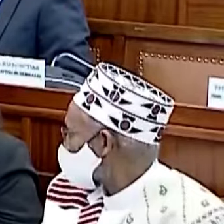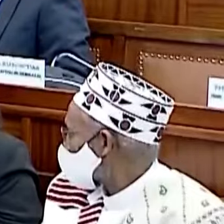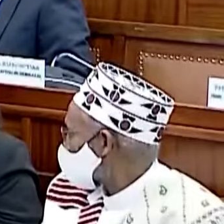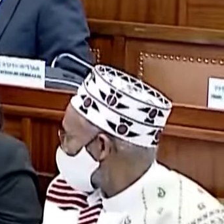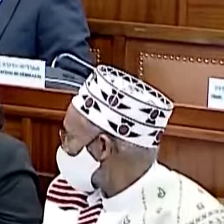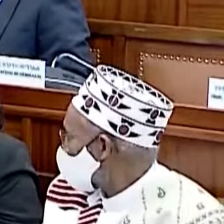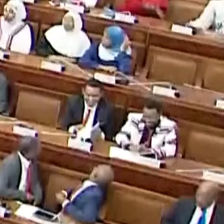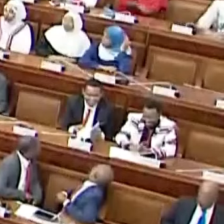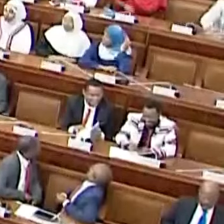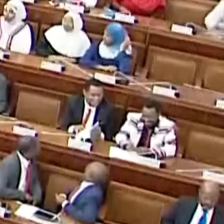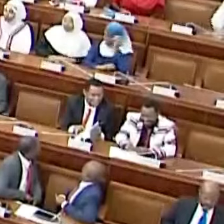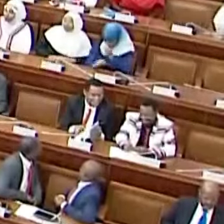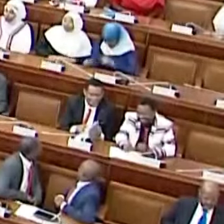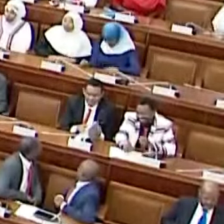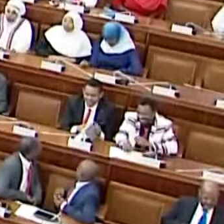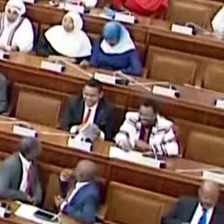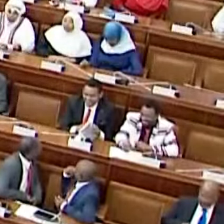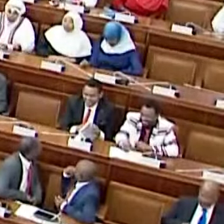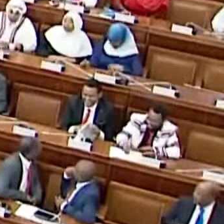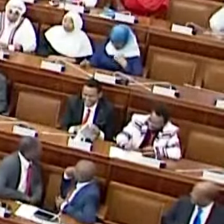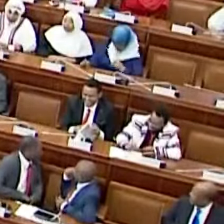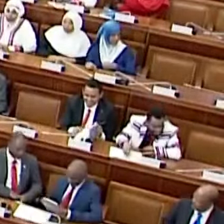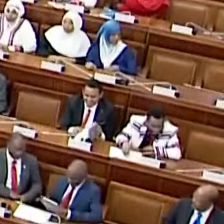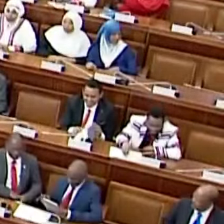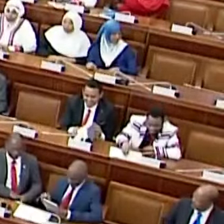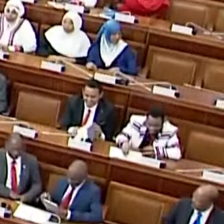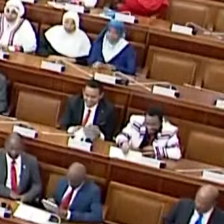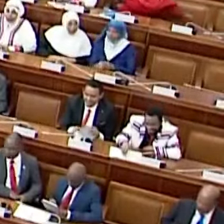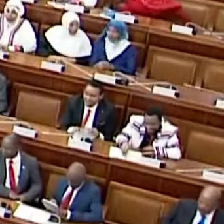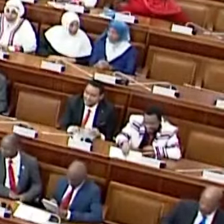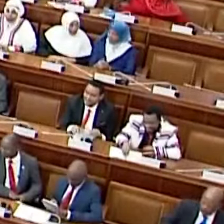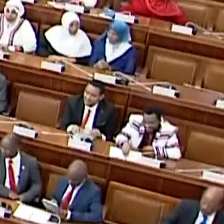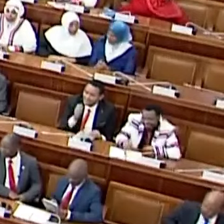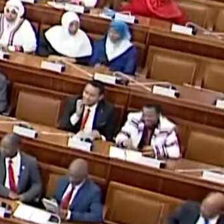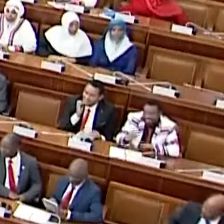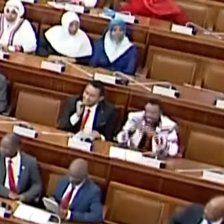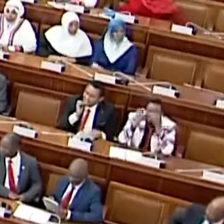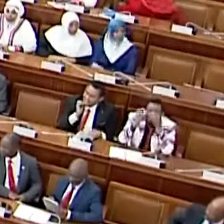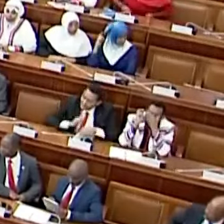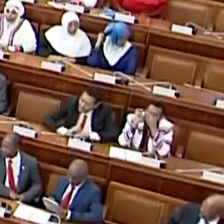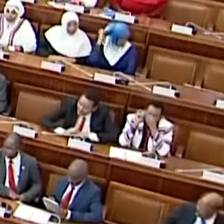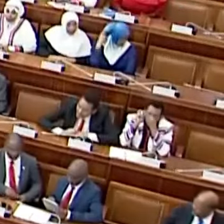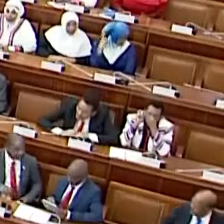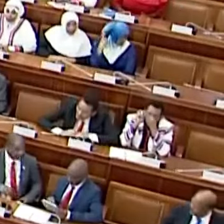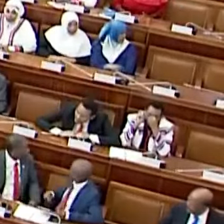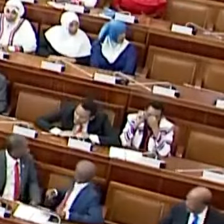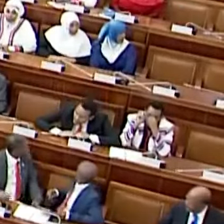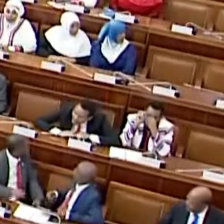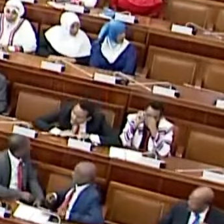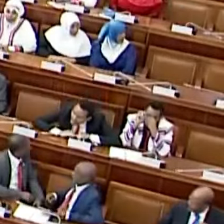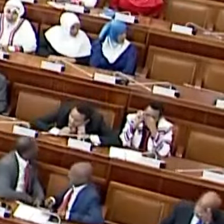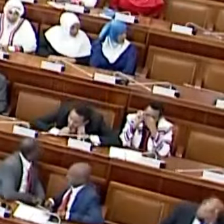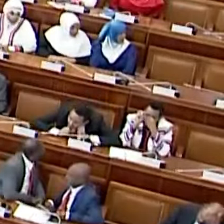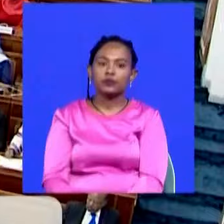ዓለም አቀፍ ባህሪ እና ይዘት ያላቸው በመሆናቸው የሀገር ኢኮኖሚን ለጉዳት መዳረጋቸው አልቀረም።